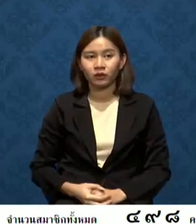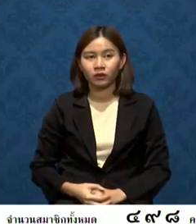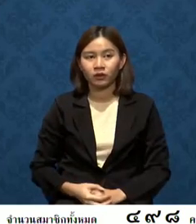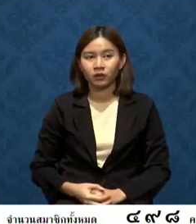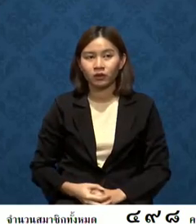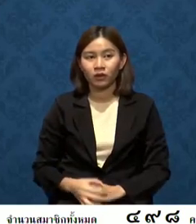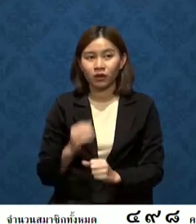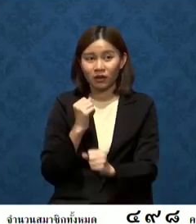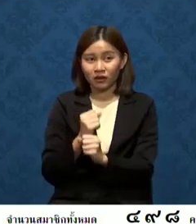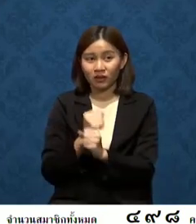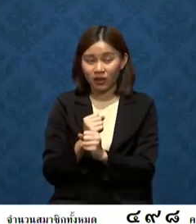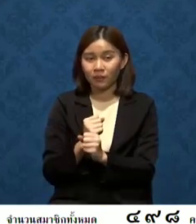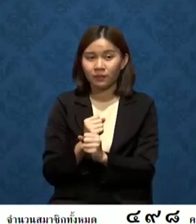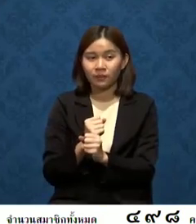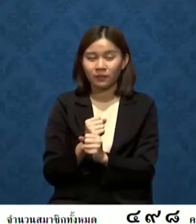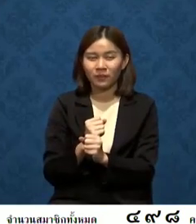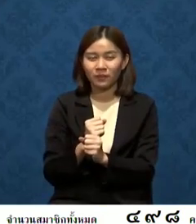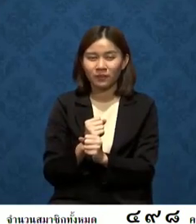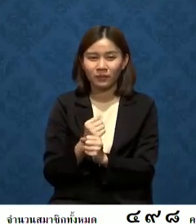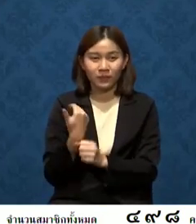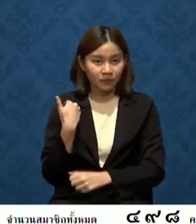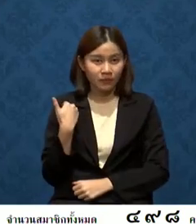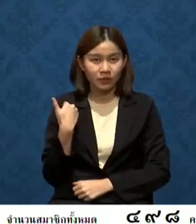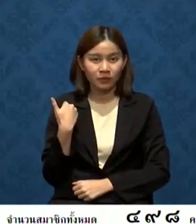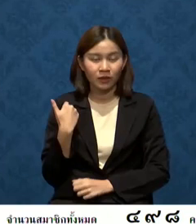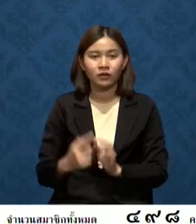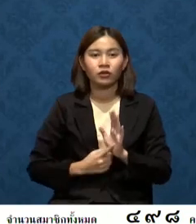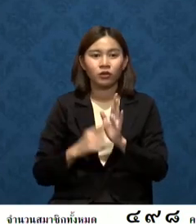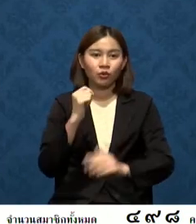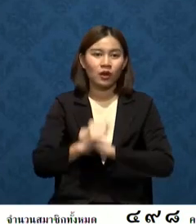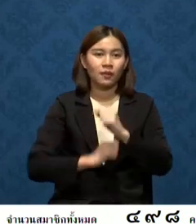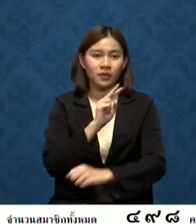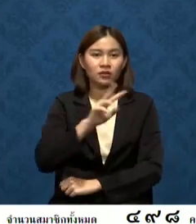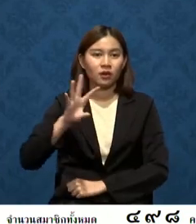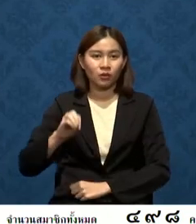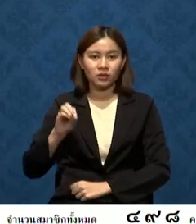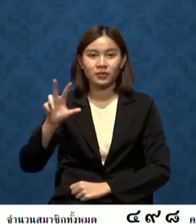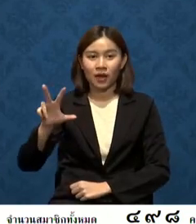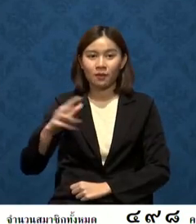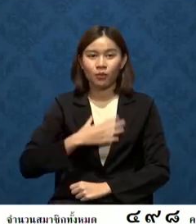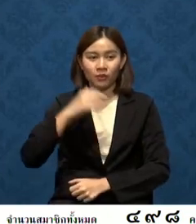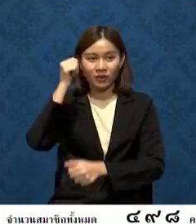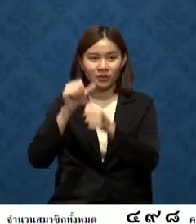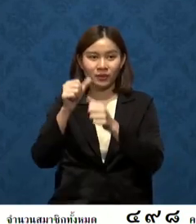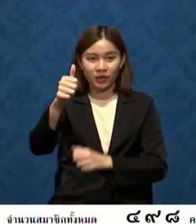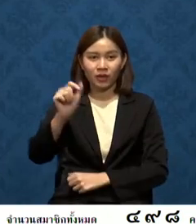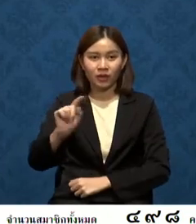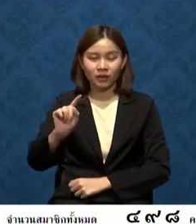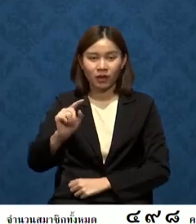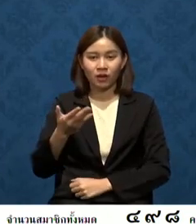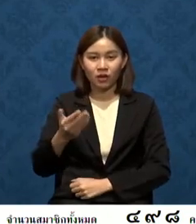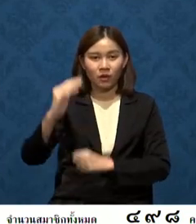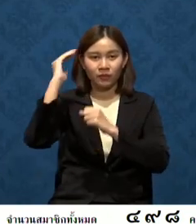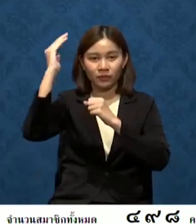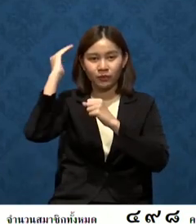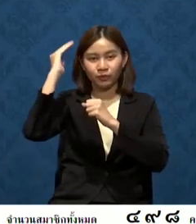ท่านเคยทำมาให้เห็นเช่นในปี 2563ผมยังจำได้ว่าท่านมาราย